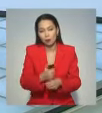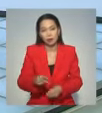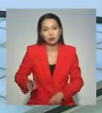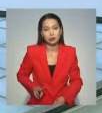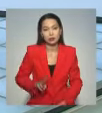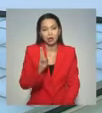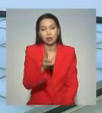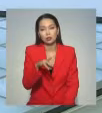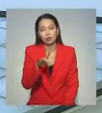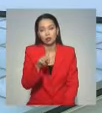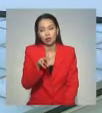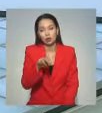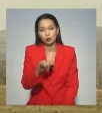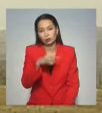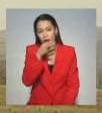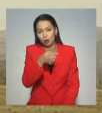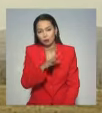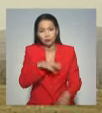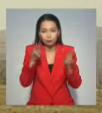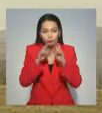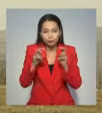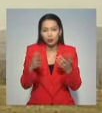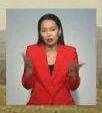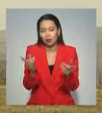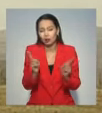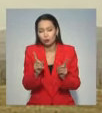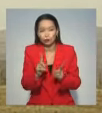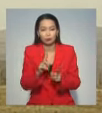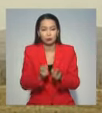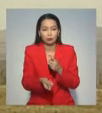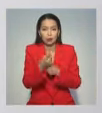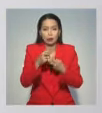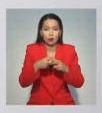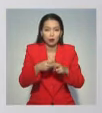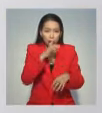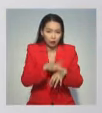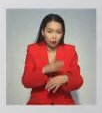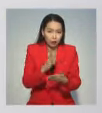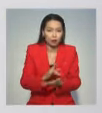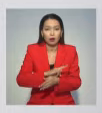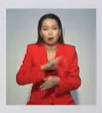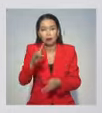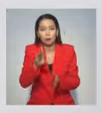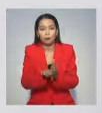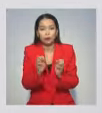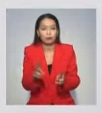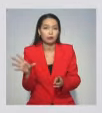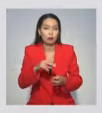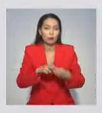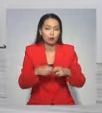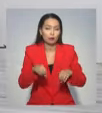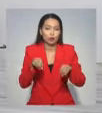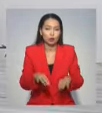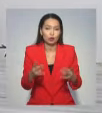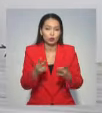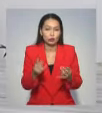директоры Каталин Раду айтты. Тексеріс кезінде қандай да бір кемшілік анықталса, ұшу қауіпсіздігінің барлық мәселелері шешілгенге дейін